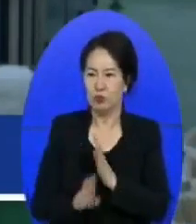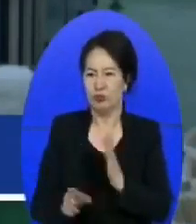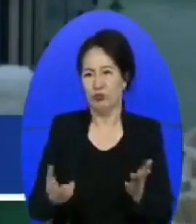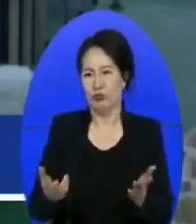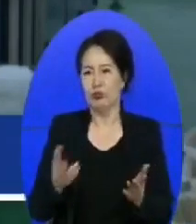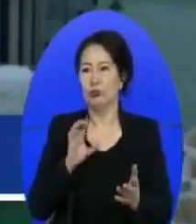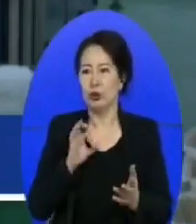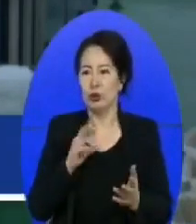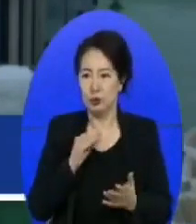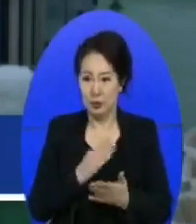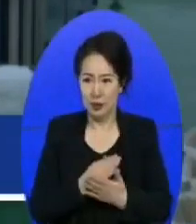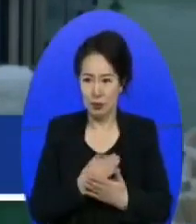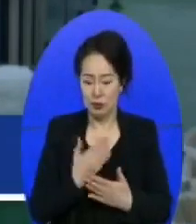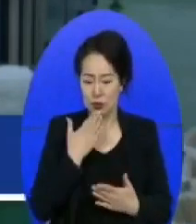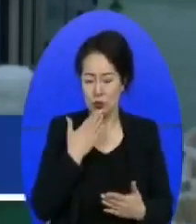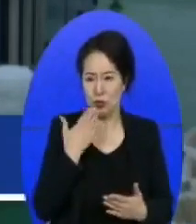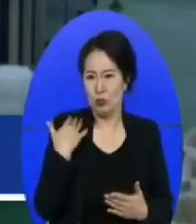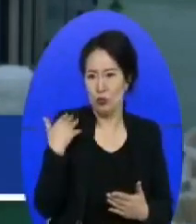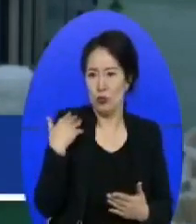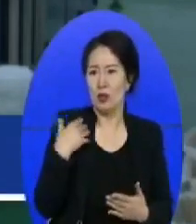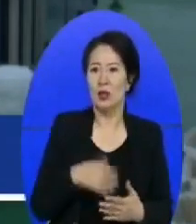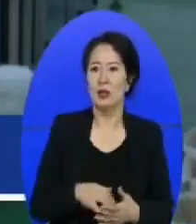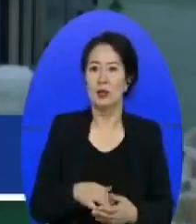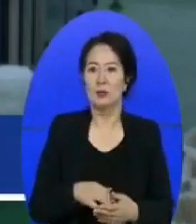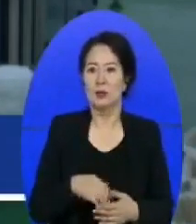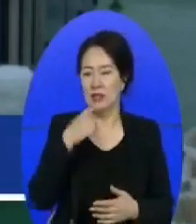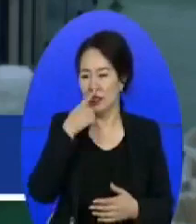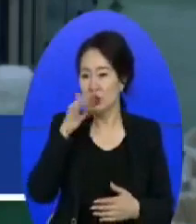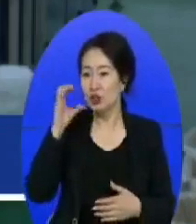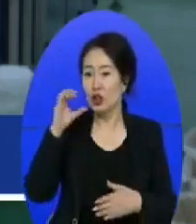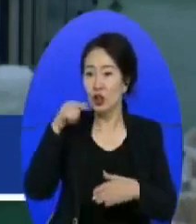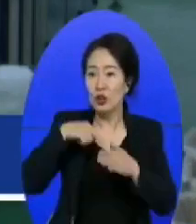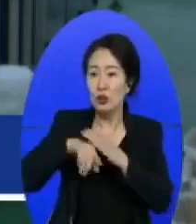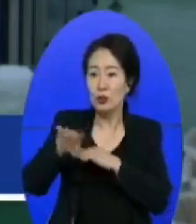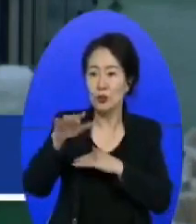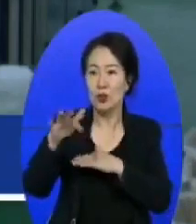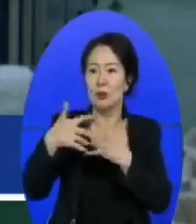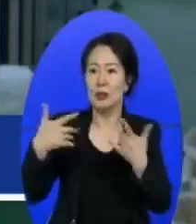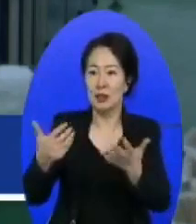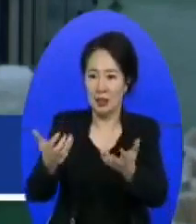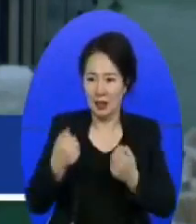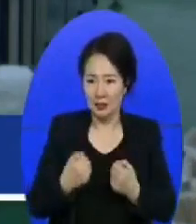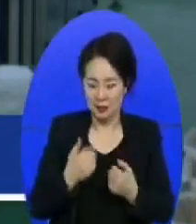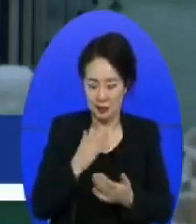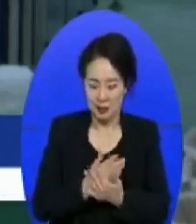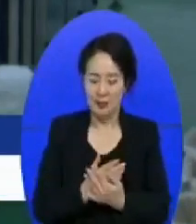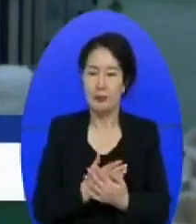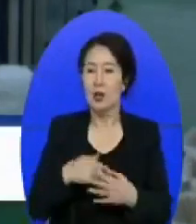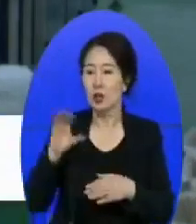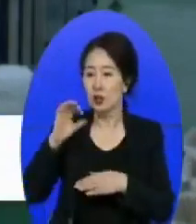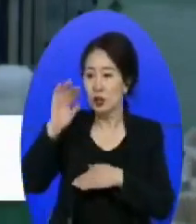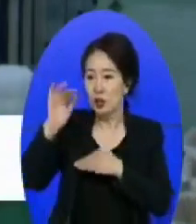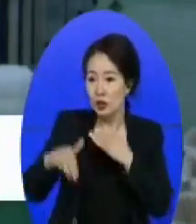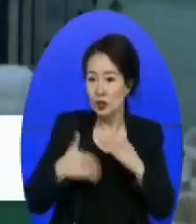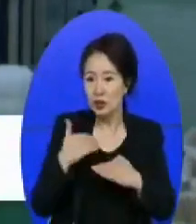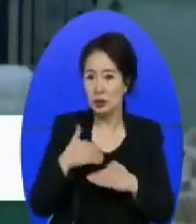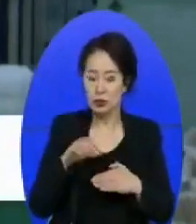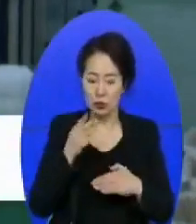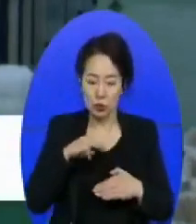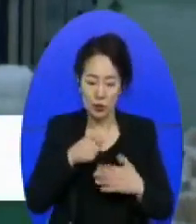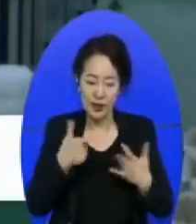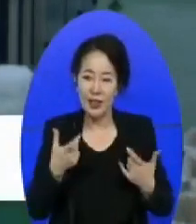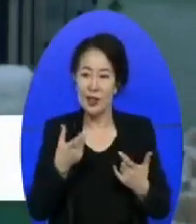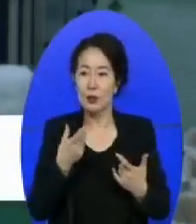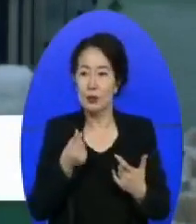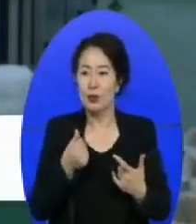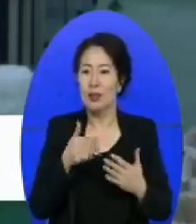болсон. Тэгээд саяхан ойрын хугацаанд бол бид нар бүгд найрамдах Солонгос улсаас оруулж ирж байна. Тэгээд Солонгосоос оруулж ирэхдээ нөгөө түүхийн эдийн